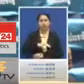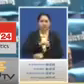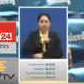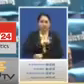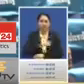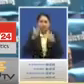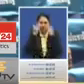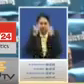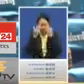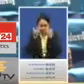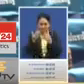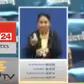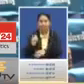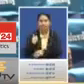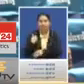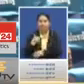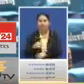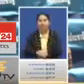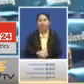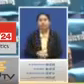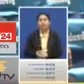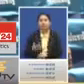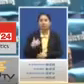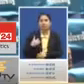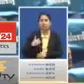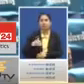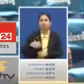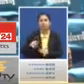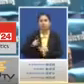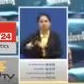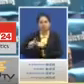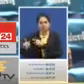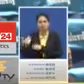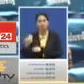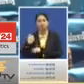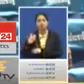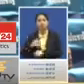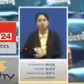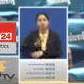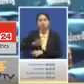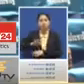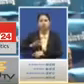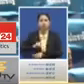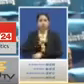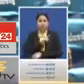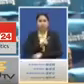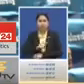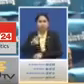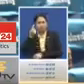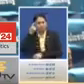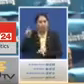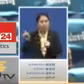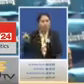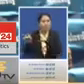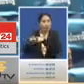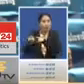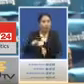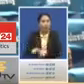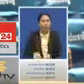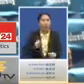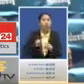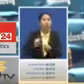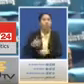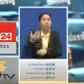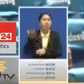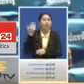มฮิญาบสวยงามมีหลายคนหลายคนคิดเหมือนผมว่าผู้ที่กำลังอภิปรายก